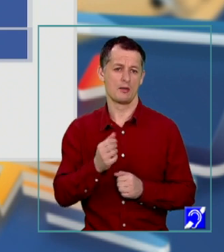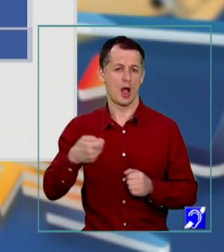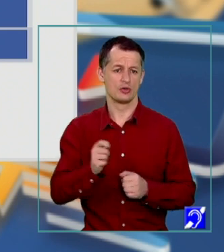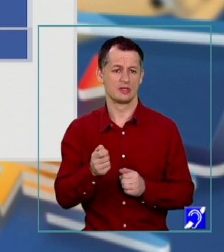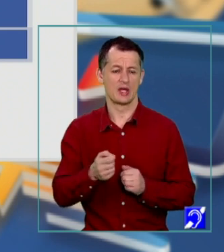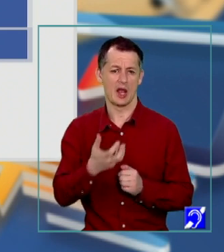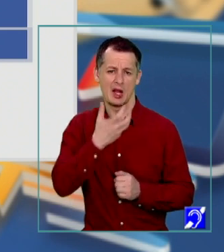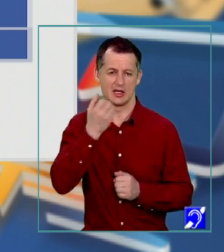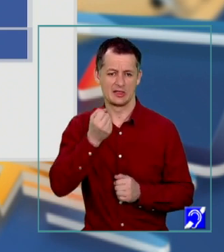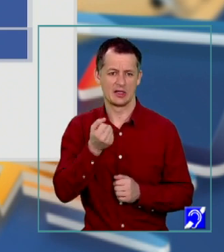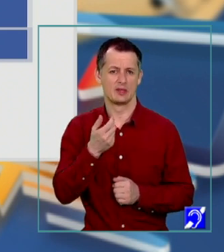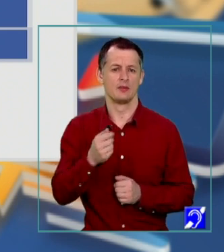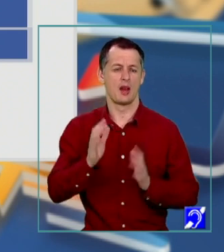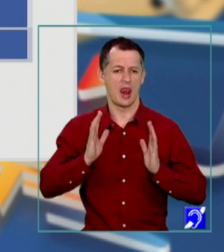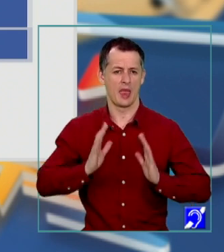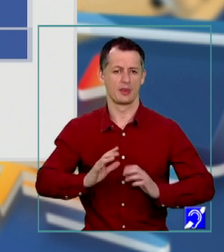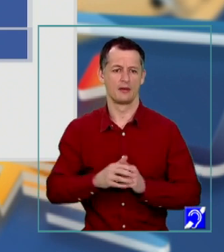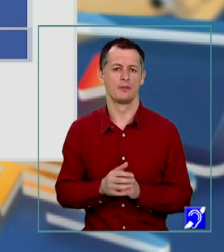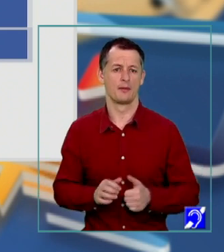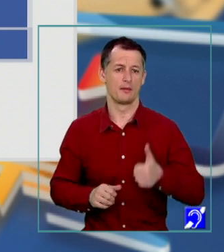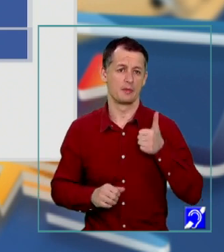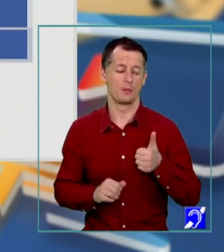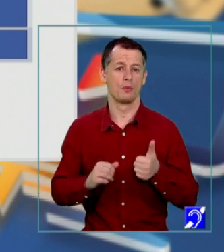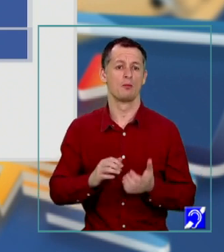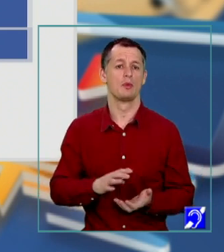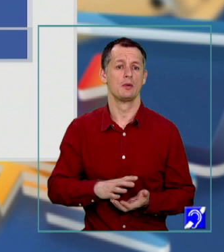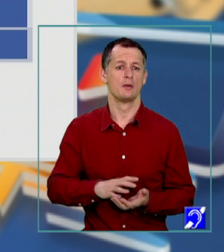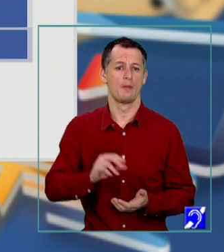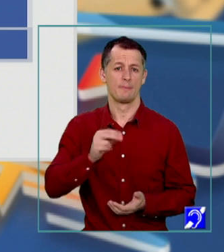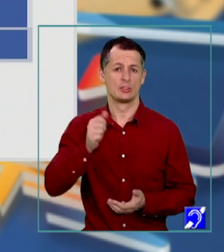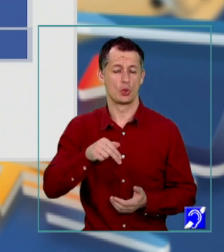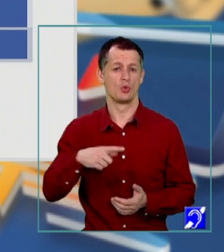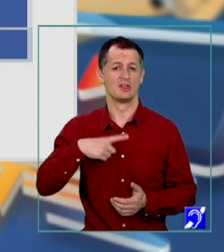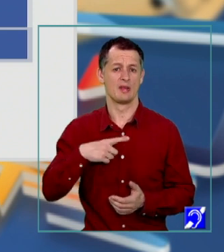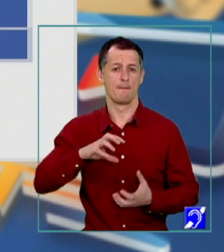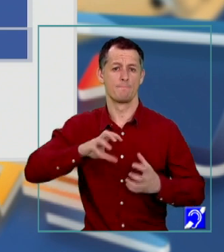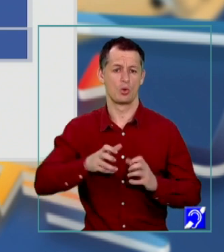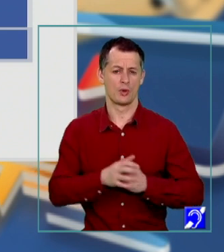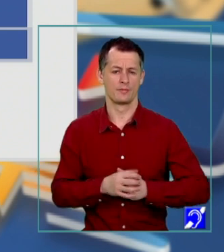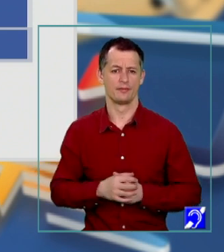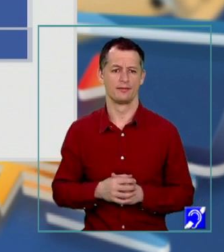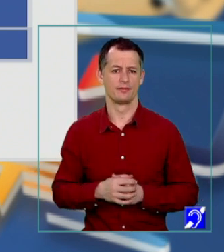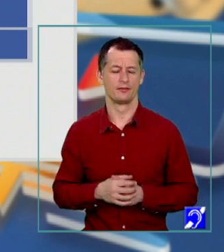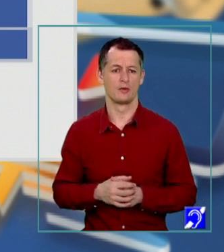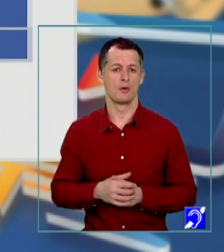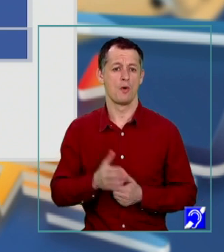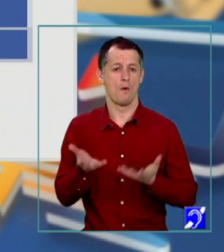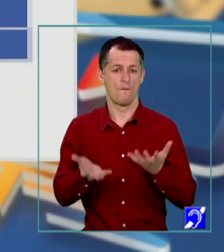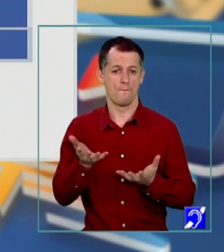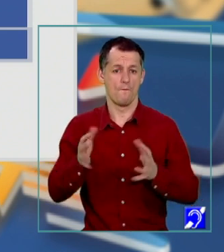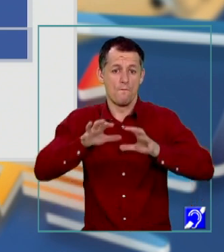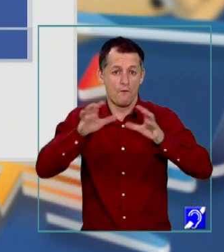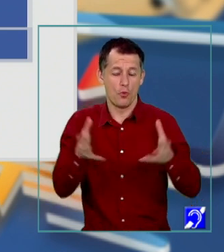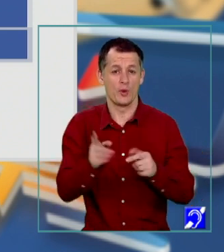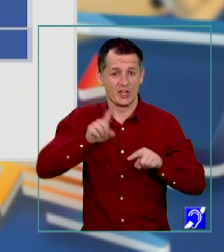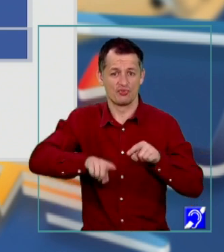Ce înseamnă că pistonul este blocat? Prima informație pe care putem să o scriem despre starea 2 este că volumul rămâne același. Dacă pistonul